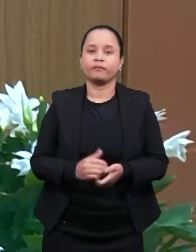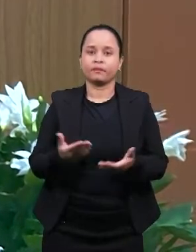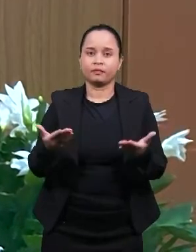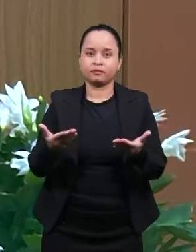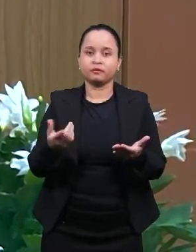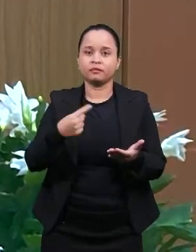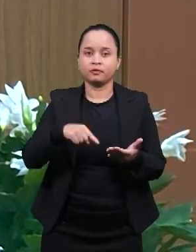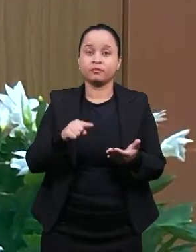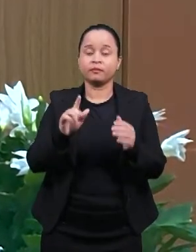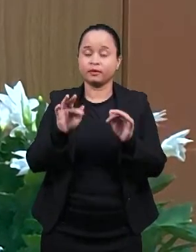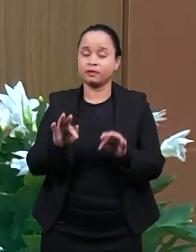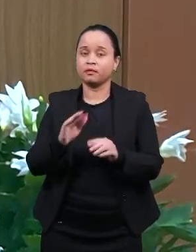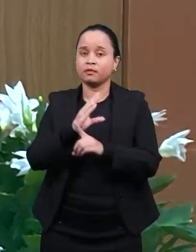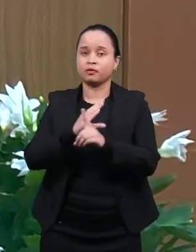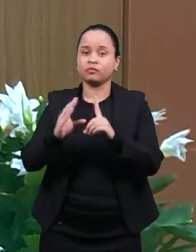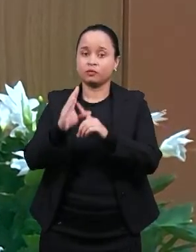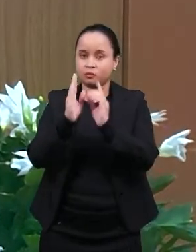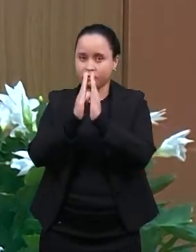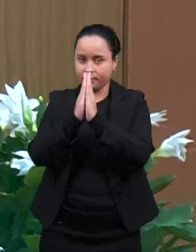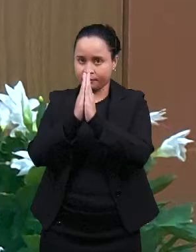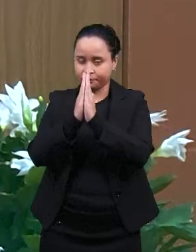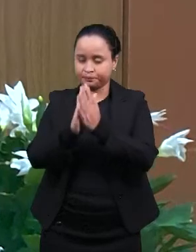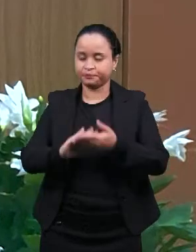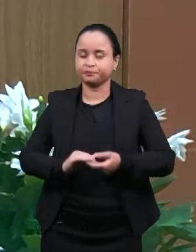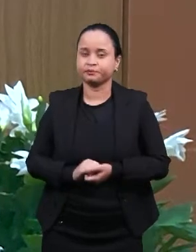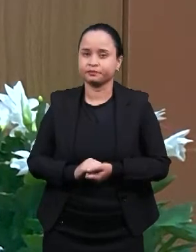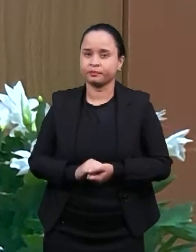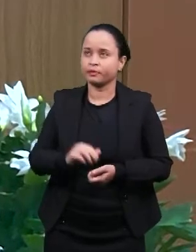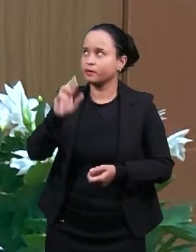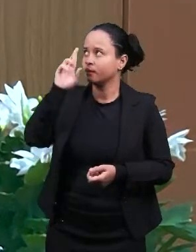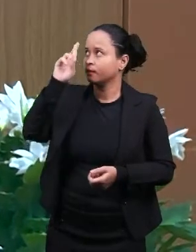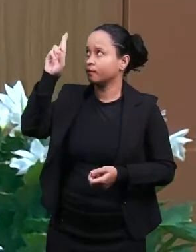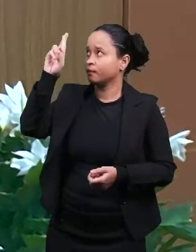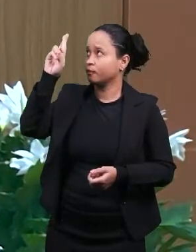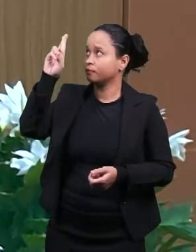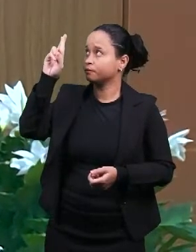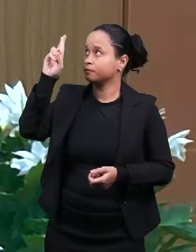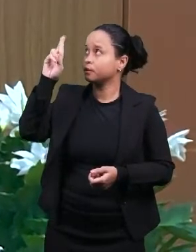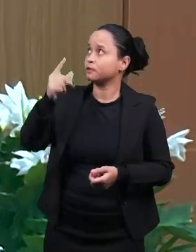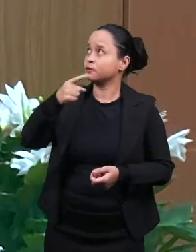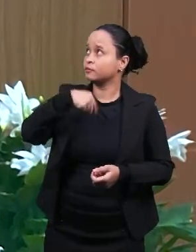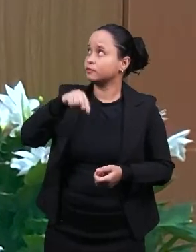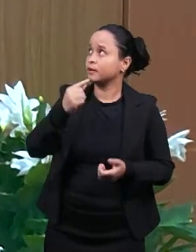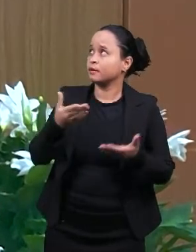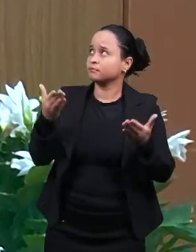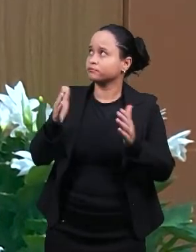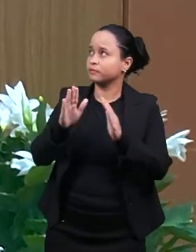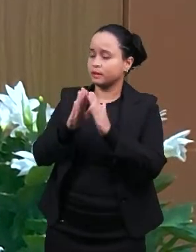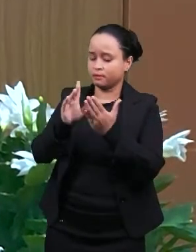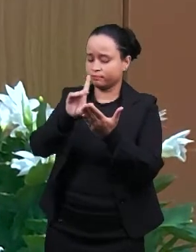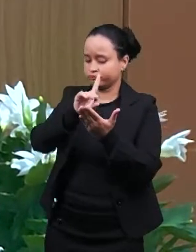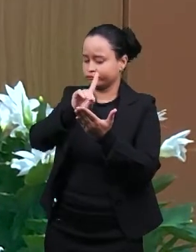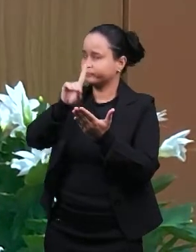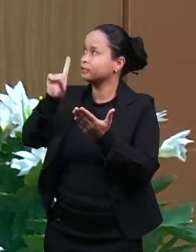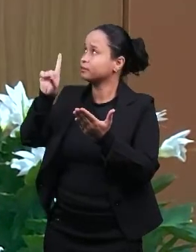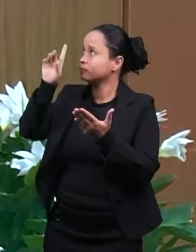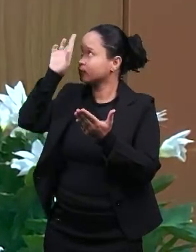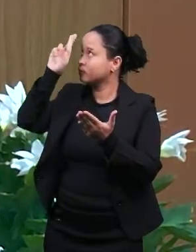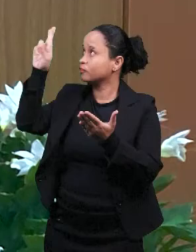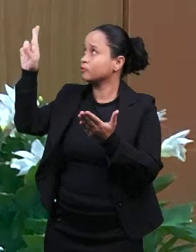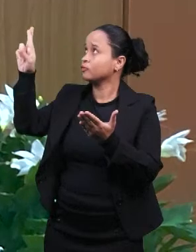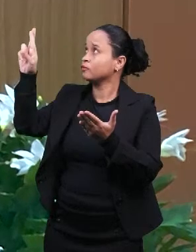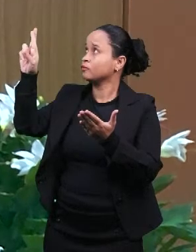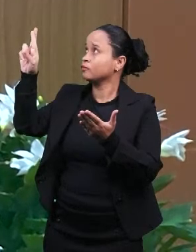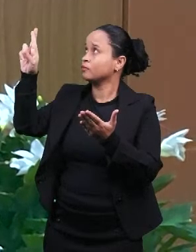Мы помолимся в заключении. Господь, мы находимся пред Тобою, пред Словом Твоим, которое